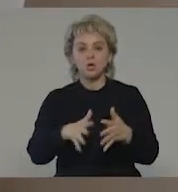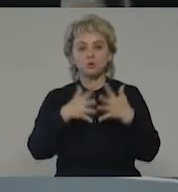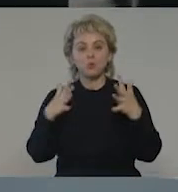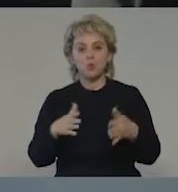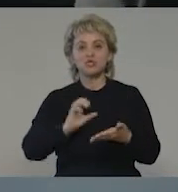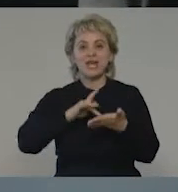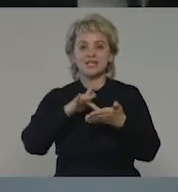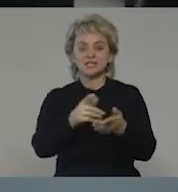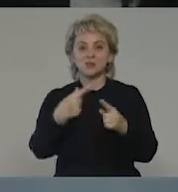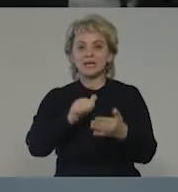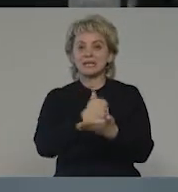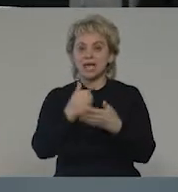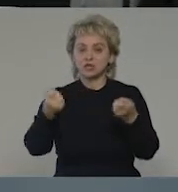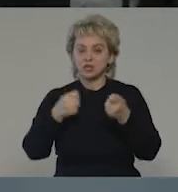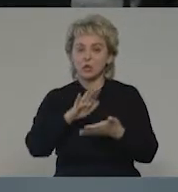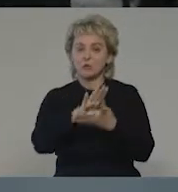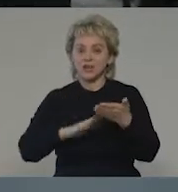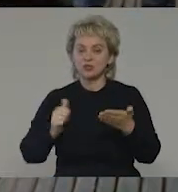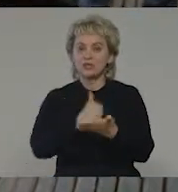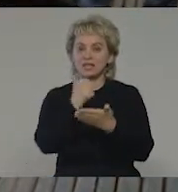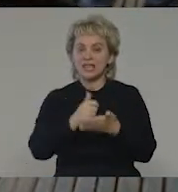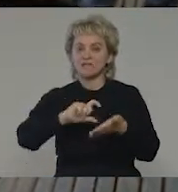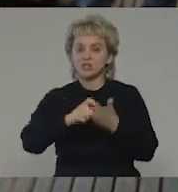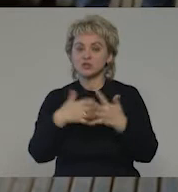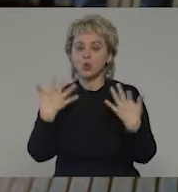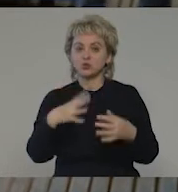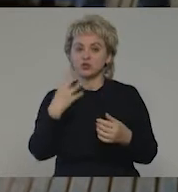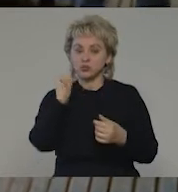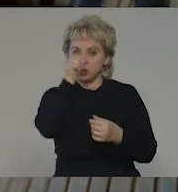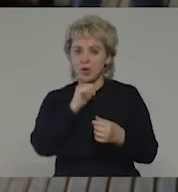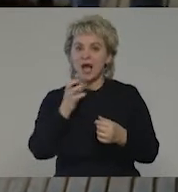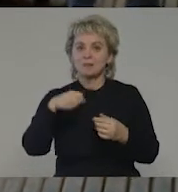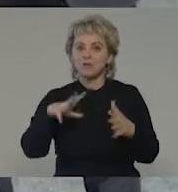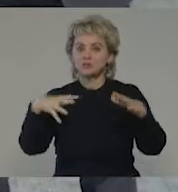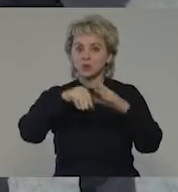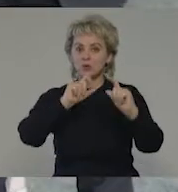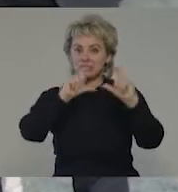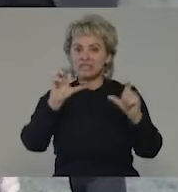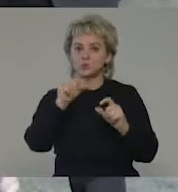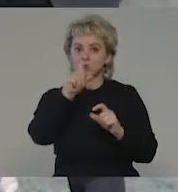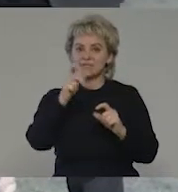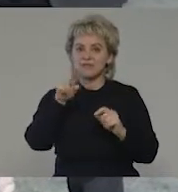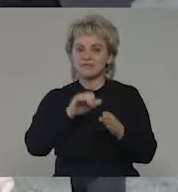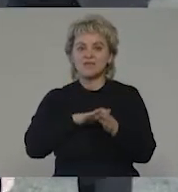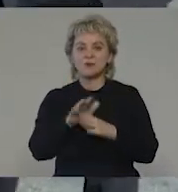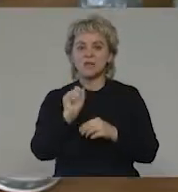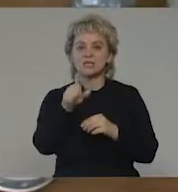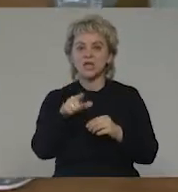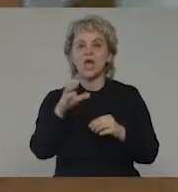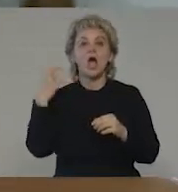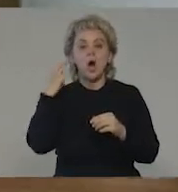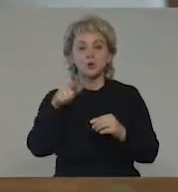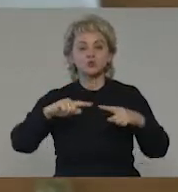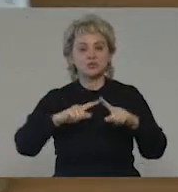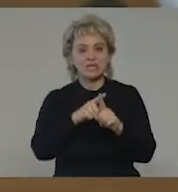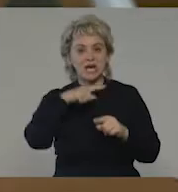больше. Экскурсия для градоначальника продолжилась в главных цехах. Уже 4 года «Алмаз» входит в концерн «Созвездие» и выполняет заказы на